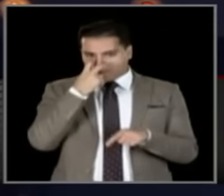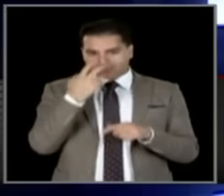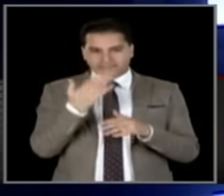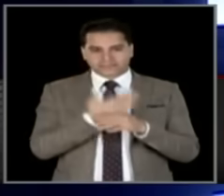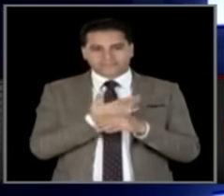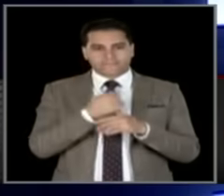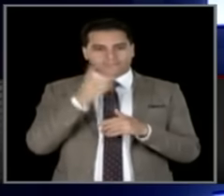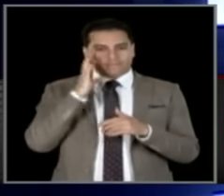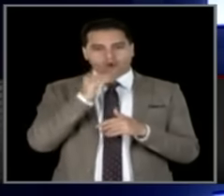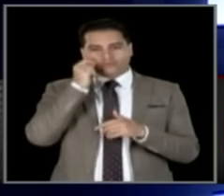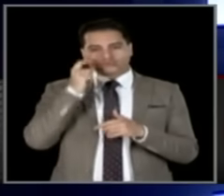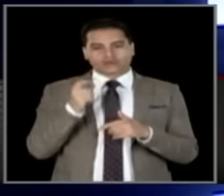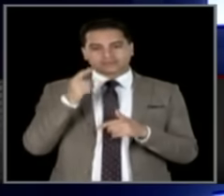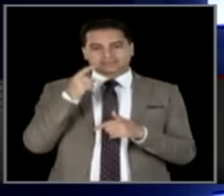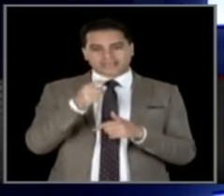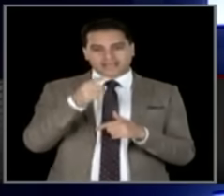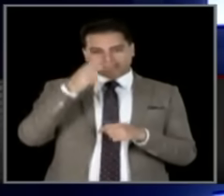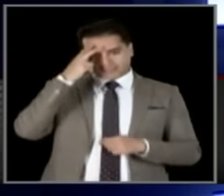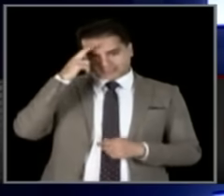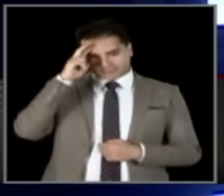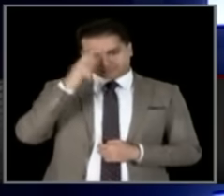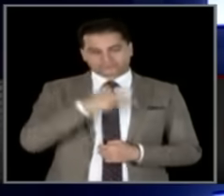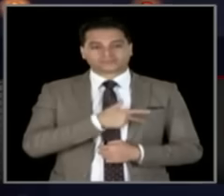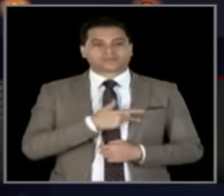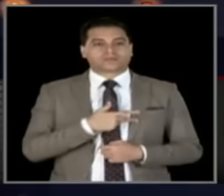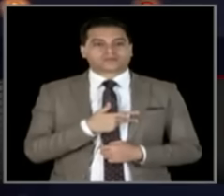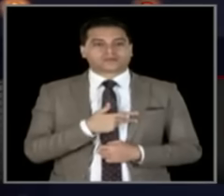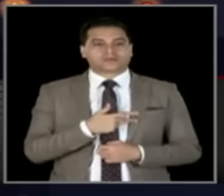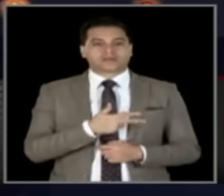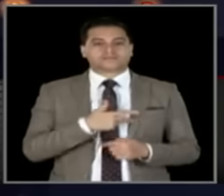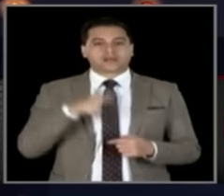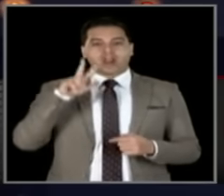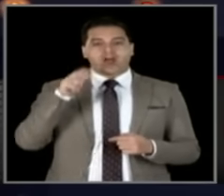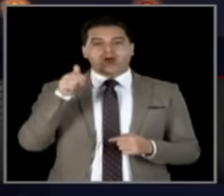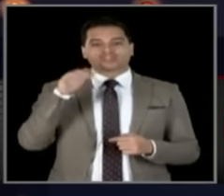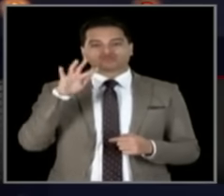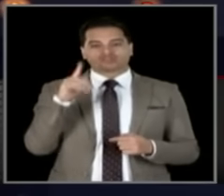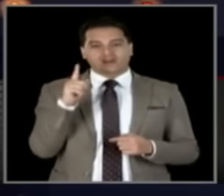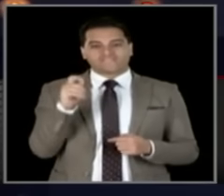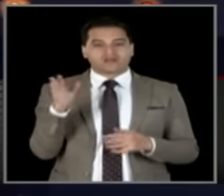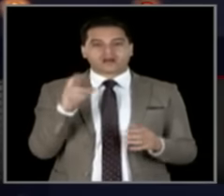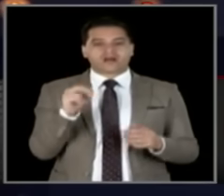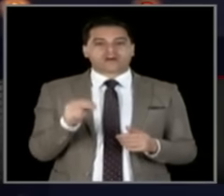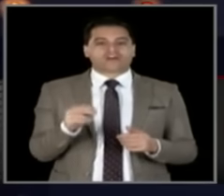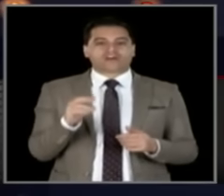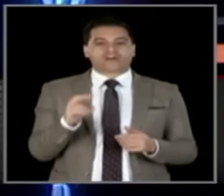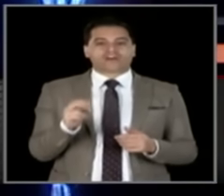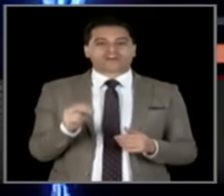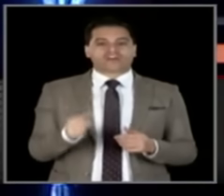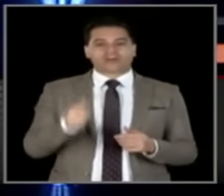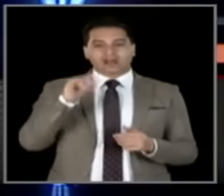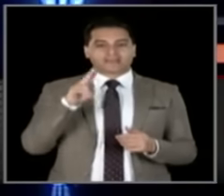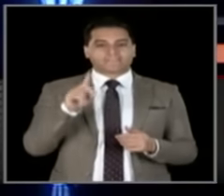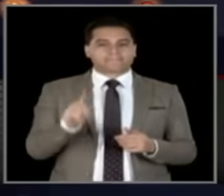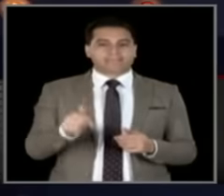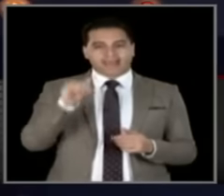للقبة دي. إجابتك؟ أشرف قايت بي. الأشرف قايت بي. موافقين؟ يا نفس إجابتي.